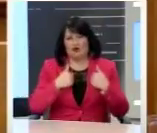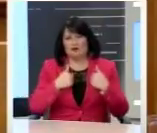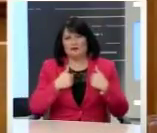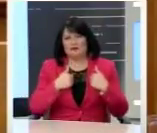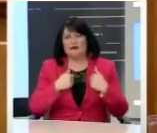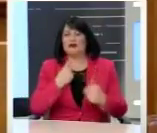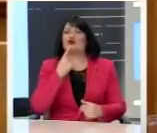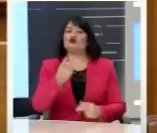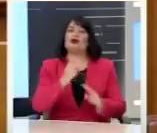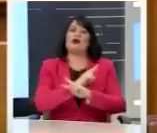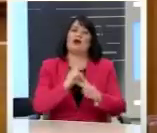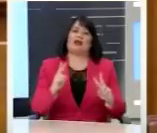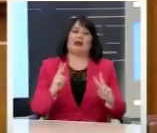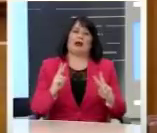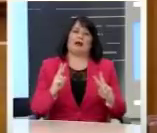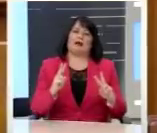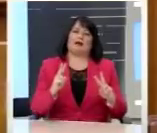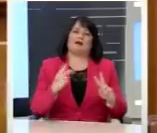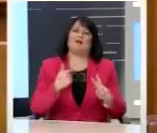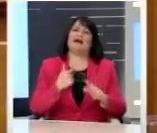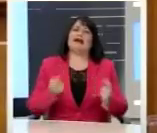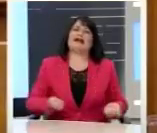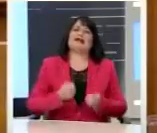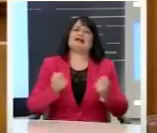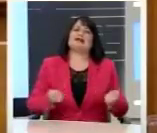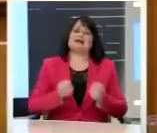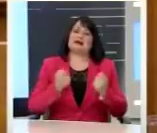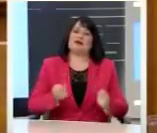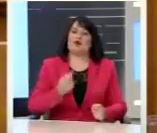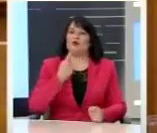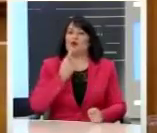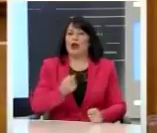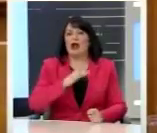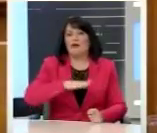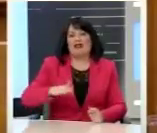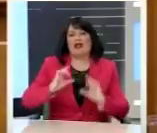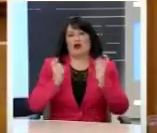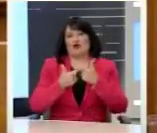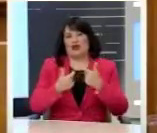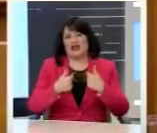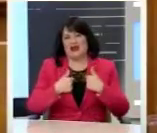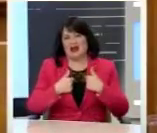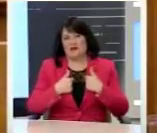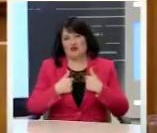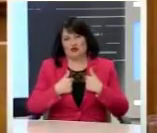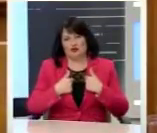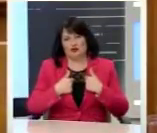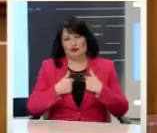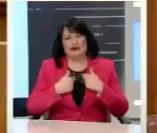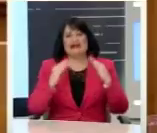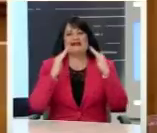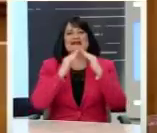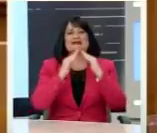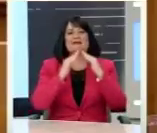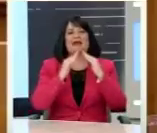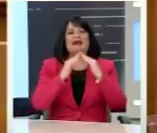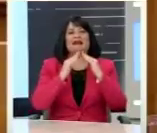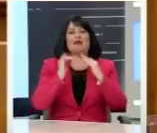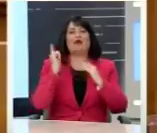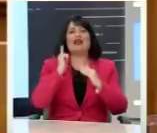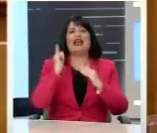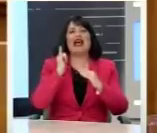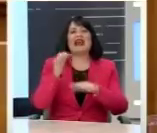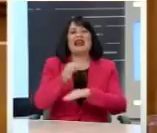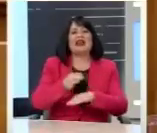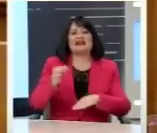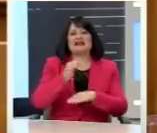τους λέω και ξεκάθαρα, επειδή χρησιμοποιούν ότι δήθεν λέω για τα παιδιά μου και την οικογένειά μου, συνελήφθησαν στο σπίτι μου στην Ικαρία οι υπάλληλοι